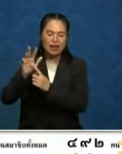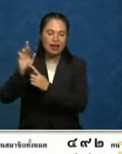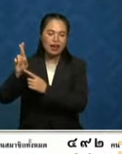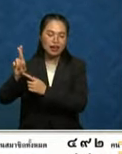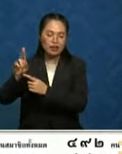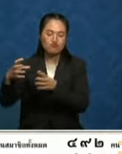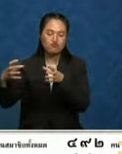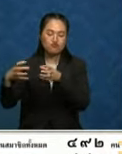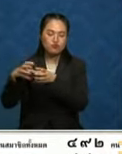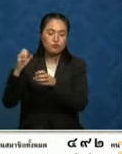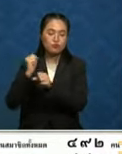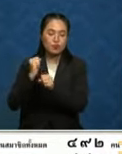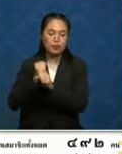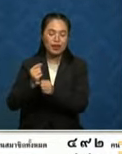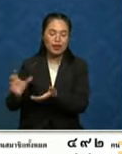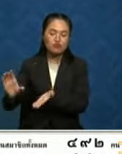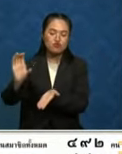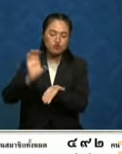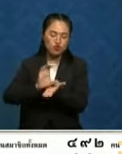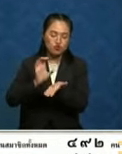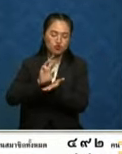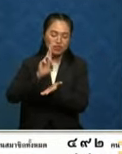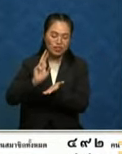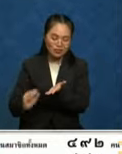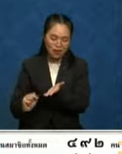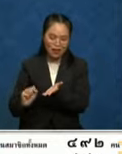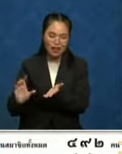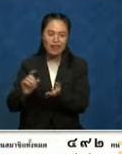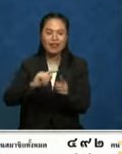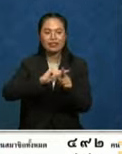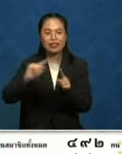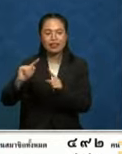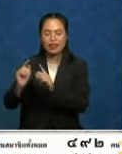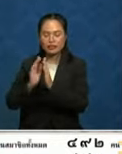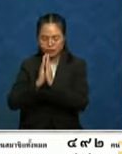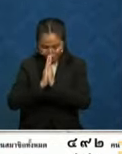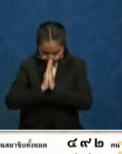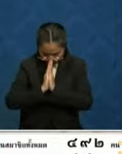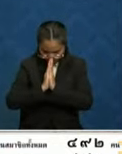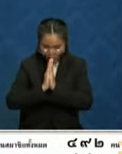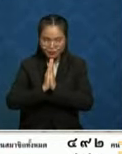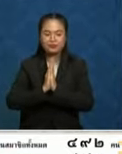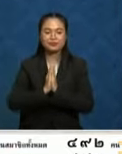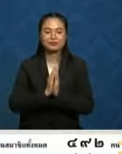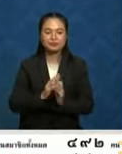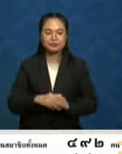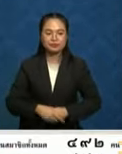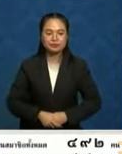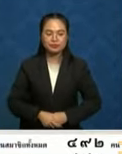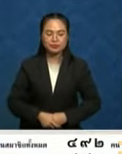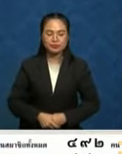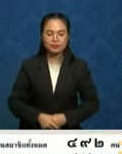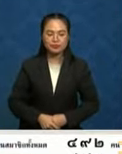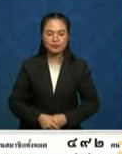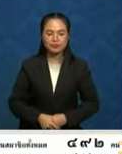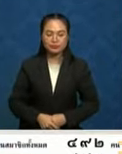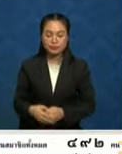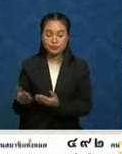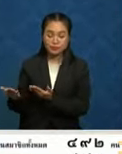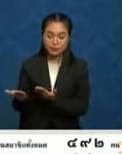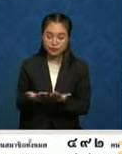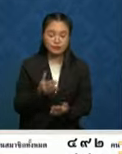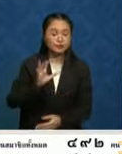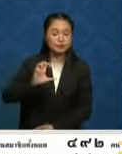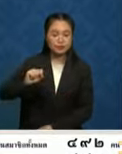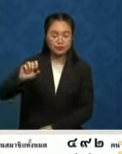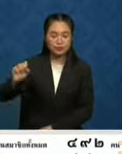มหาชนและกองทุนสภาผู้แทนราษฎรครับยินดีต้อนรับครับท่านต่อไปครับเรียนเชิญท่านสุดท้ายครับท่าน